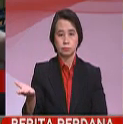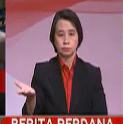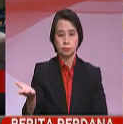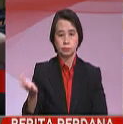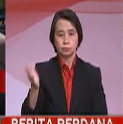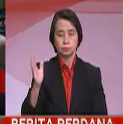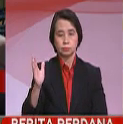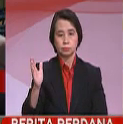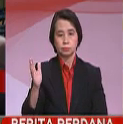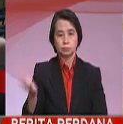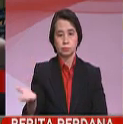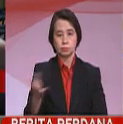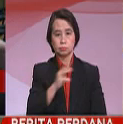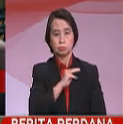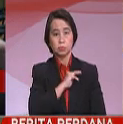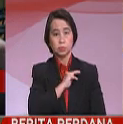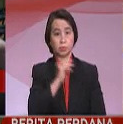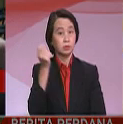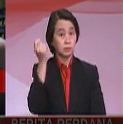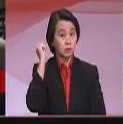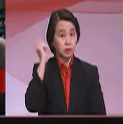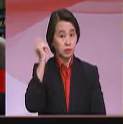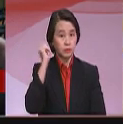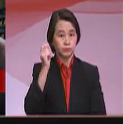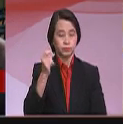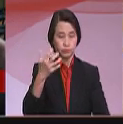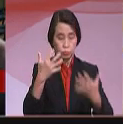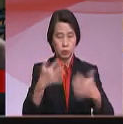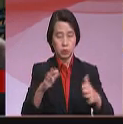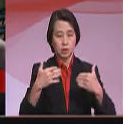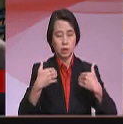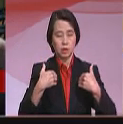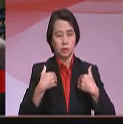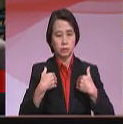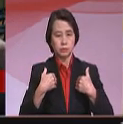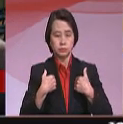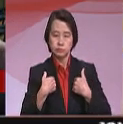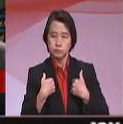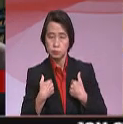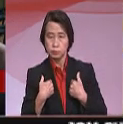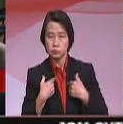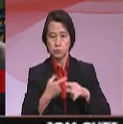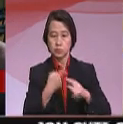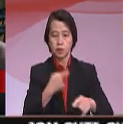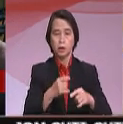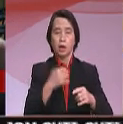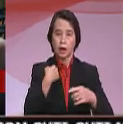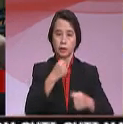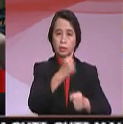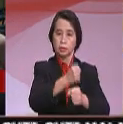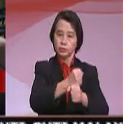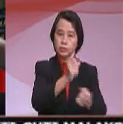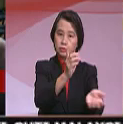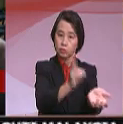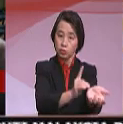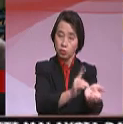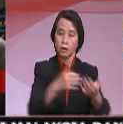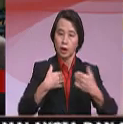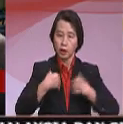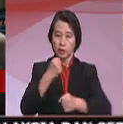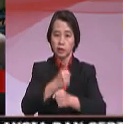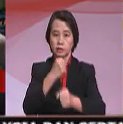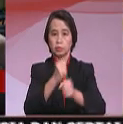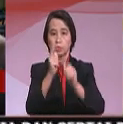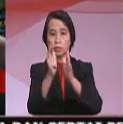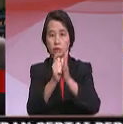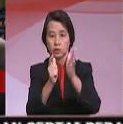yang menteri tadi, yang dah ada daripada jadi doktor, ada yang jadi